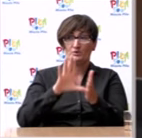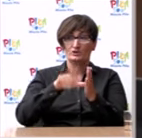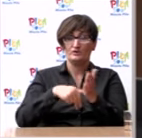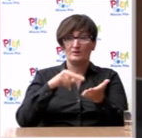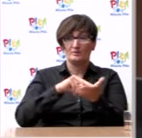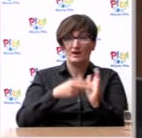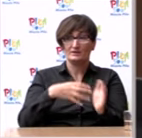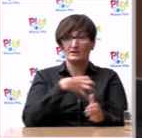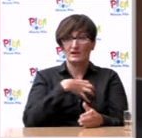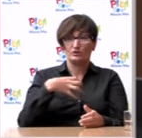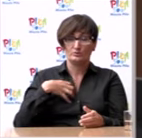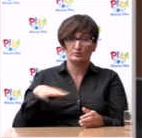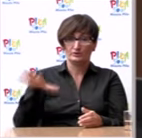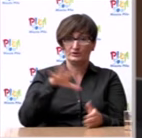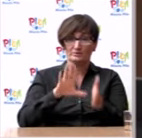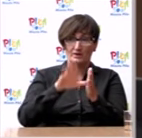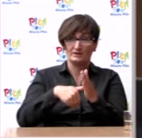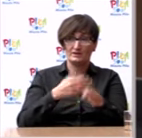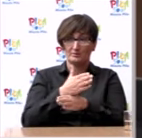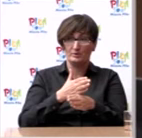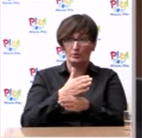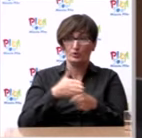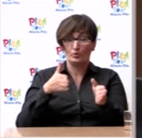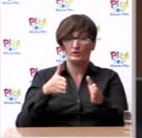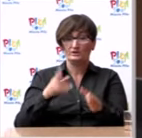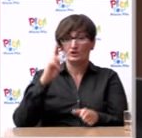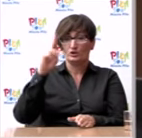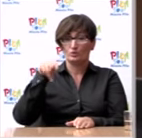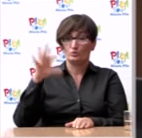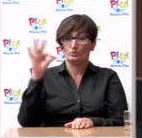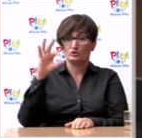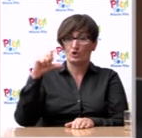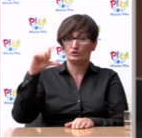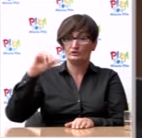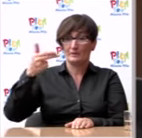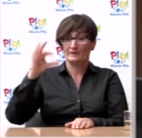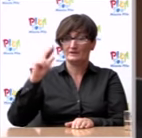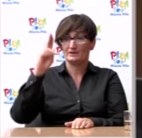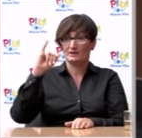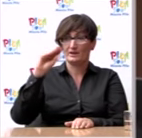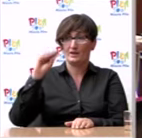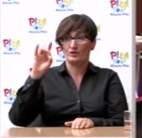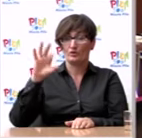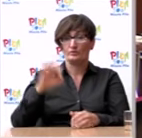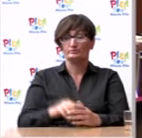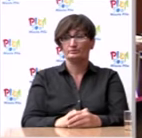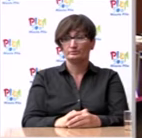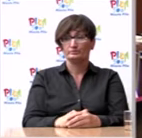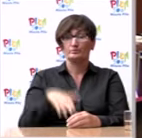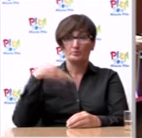ulicy Kusucińskiego, druk nr 176. Także i ten projekt zreferuje pani dyrektor Iwona Wojtecka. Bardzo